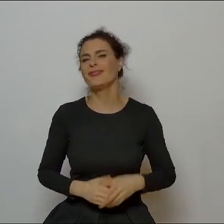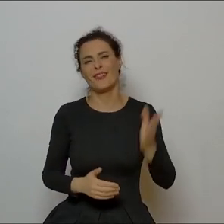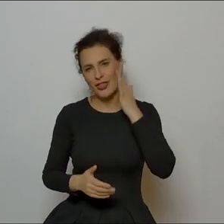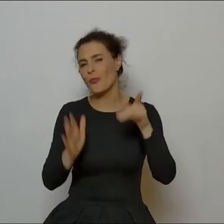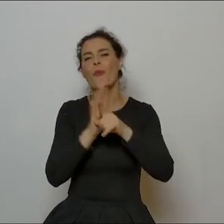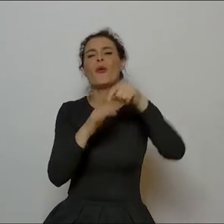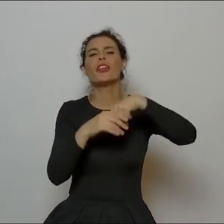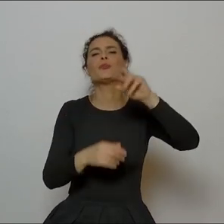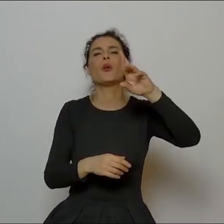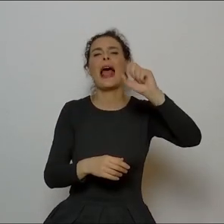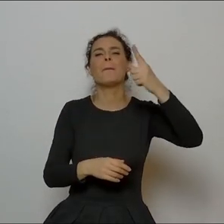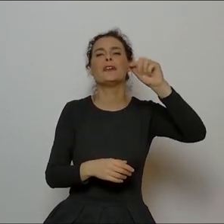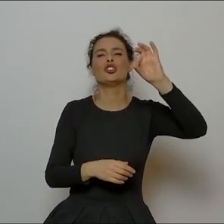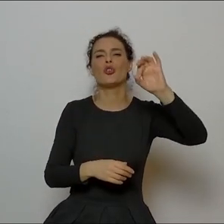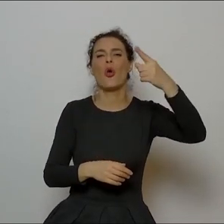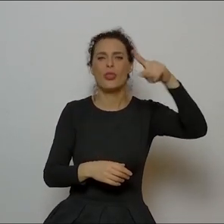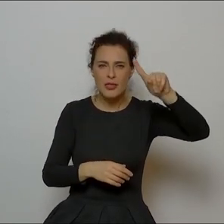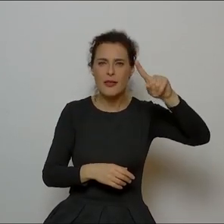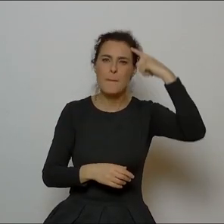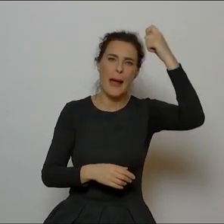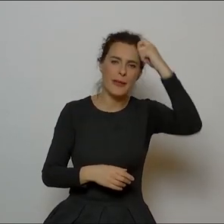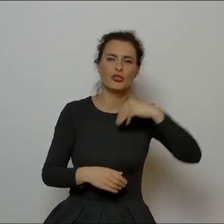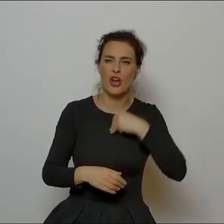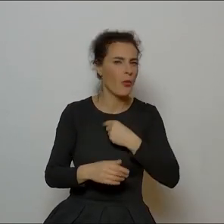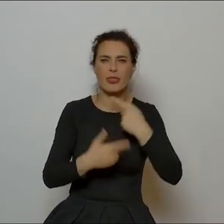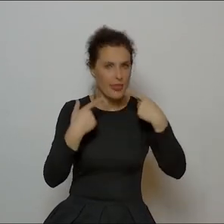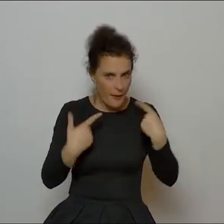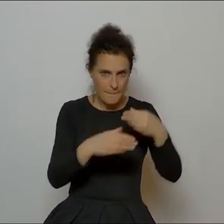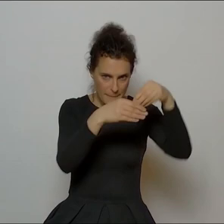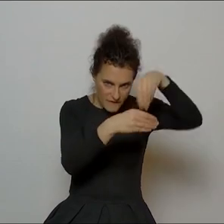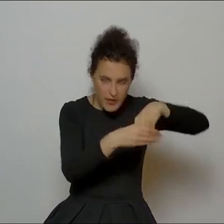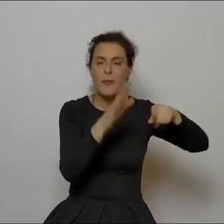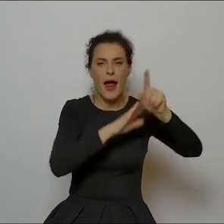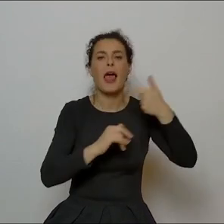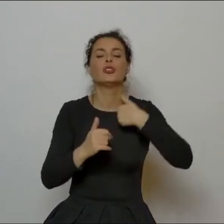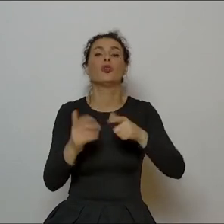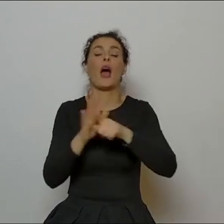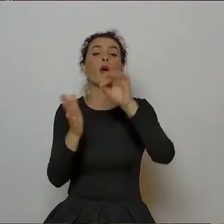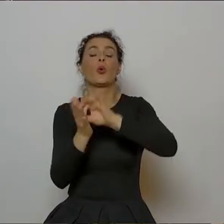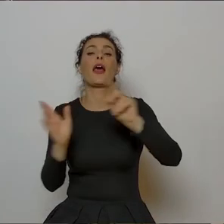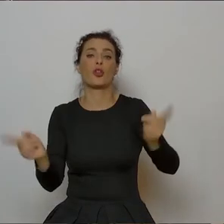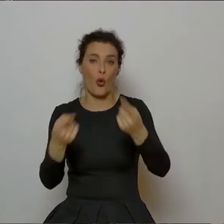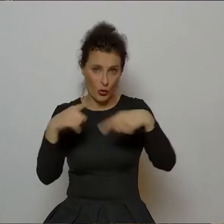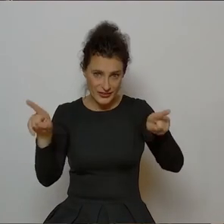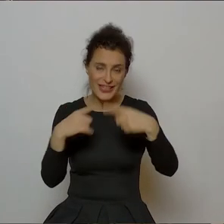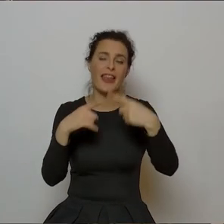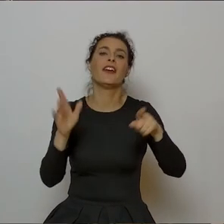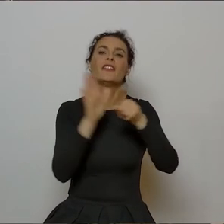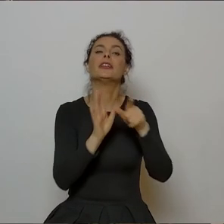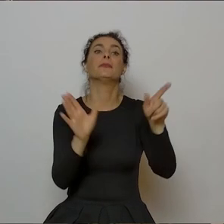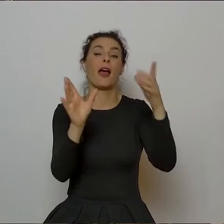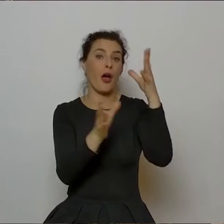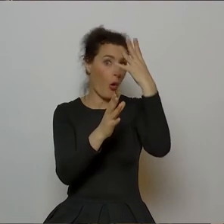z Wademeką, ale to retransmisja tego koncertu i z obrazem i z dźwiękiem będzie